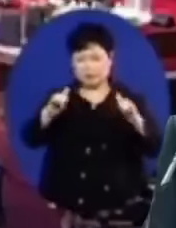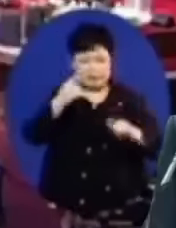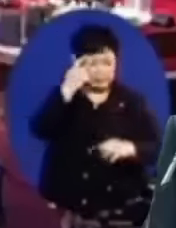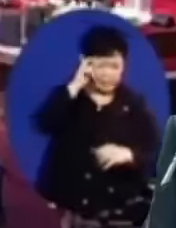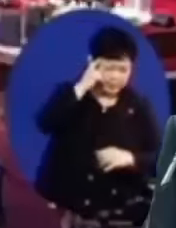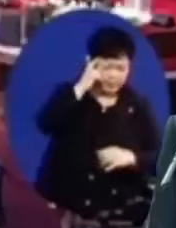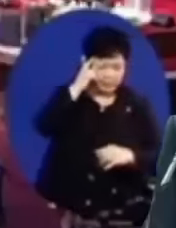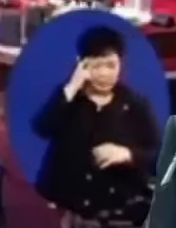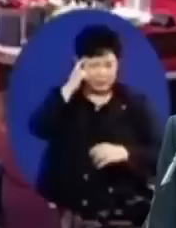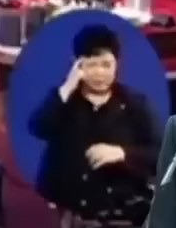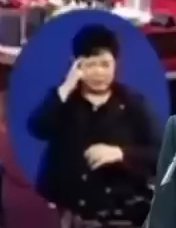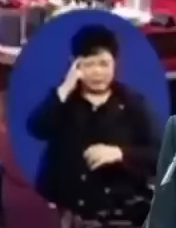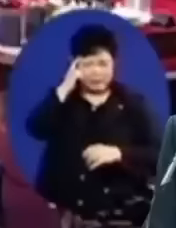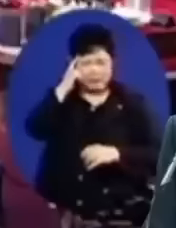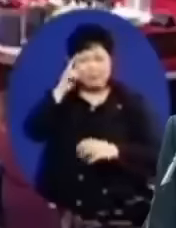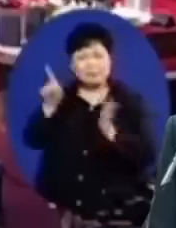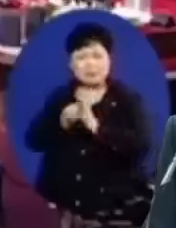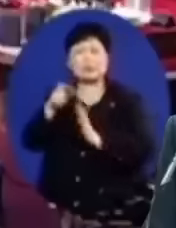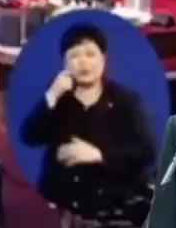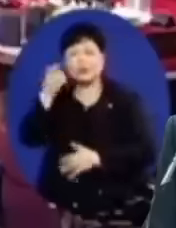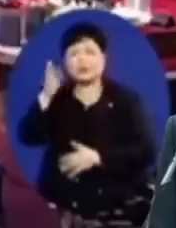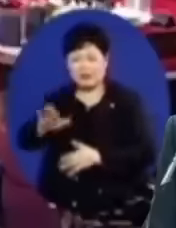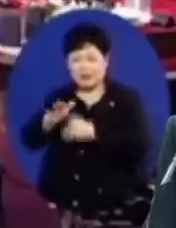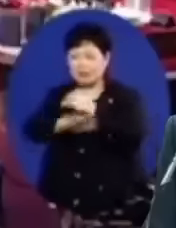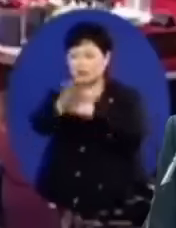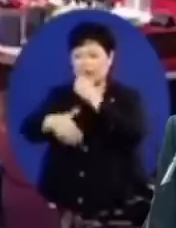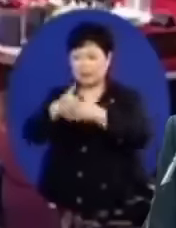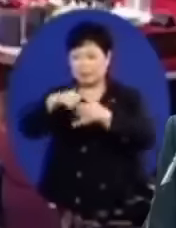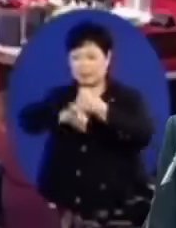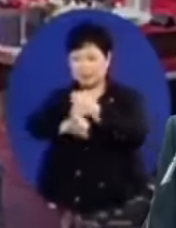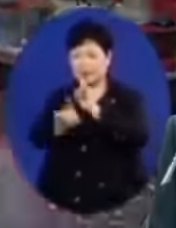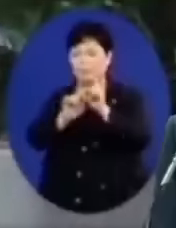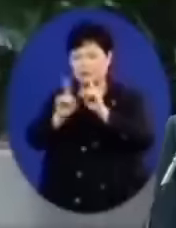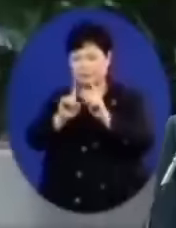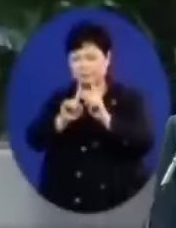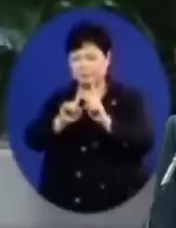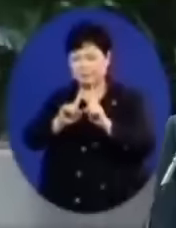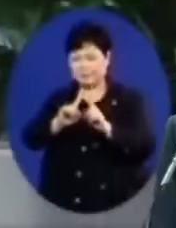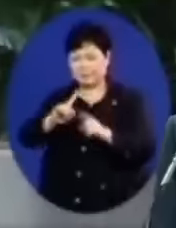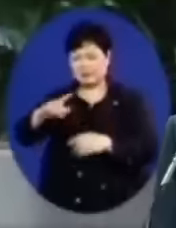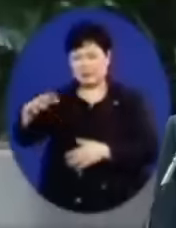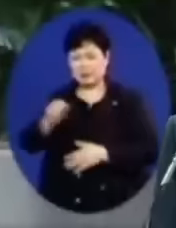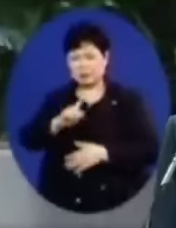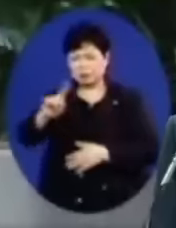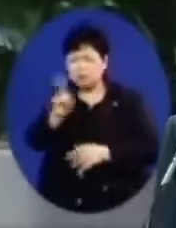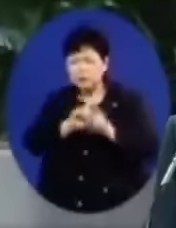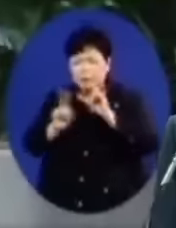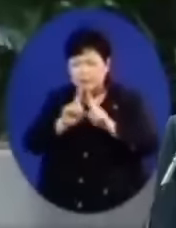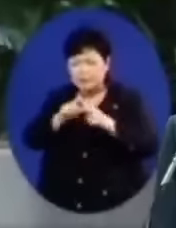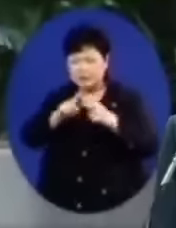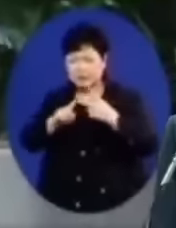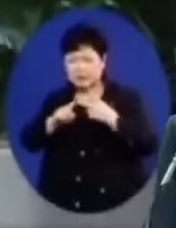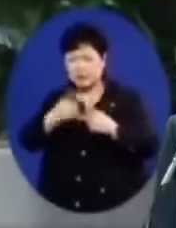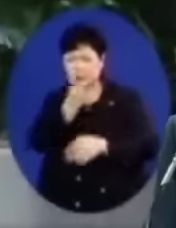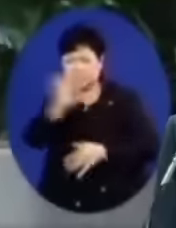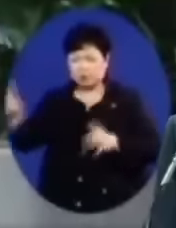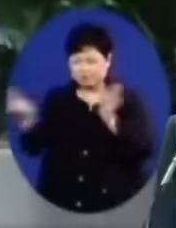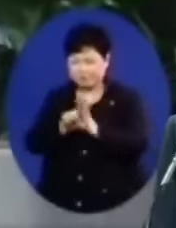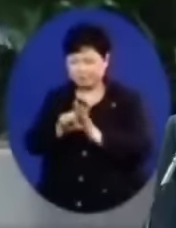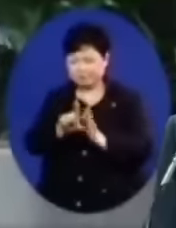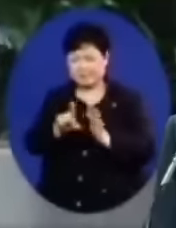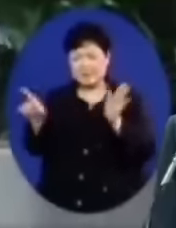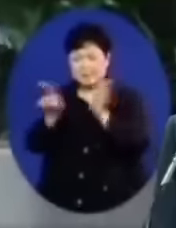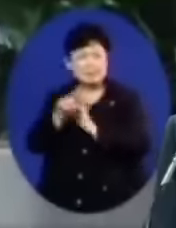이성적이 아니면 안 믿지만 우리는 하나님이 약속한 말씀이면 무슨 말씀인지 믿습니다.